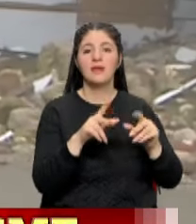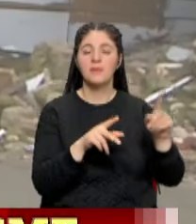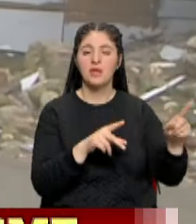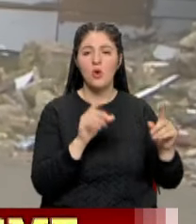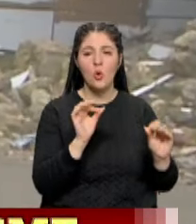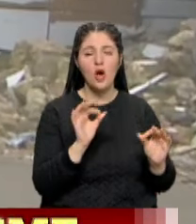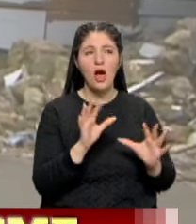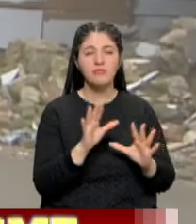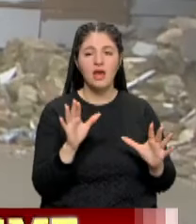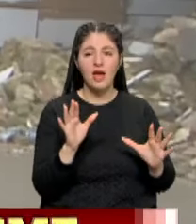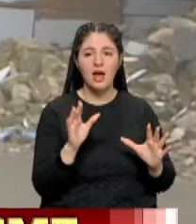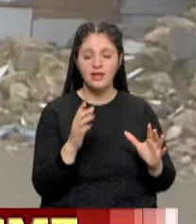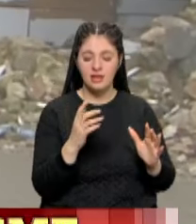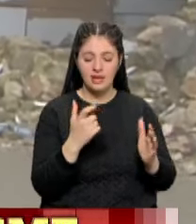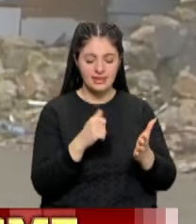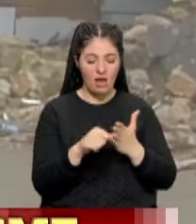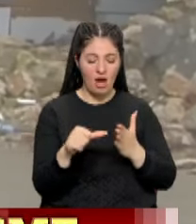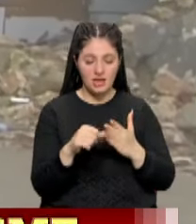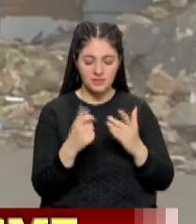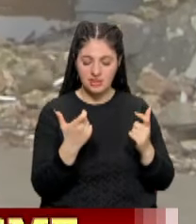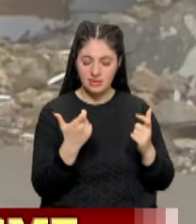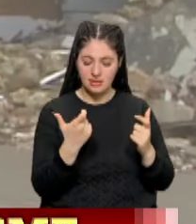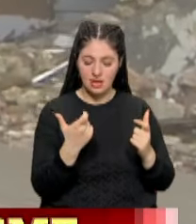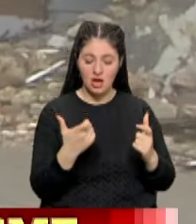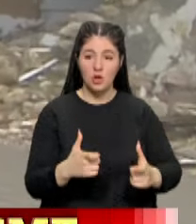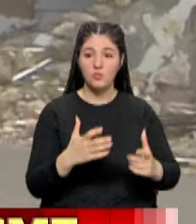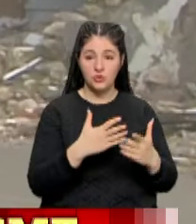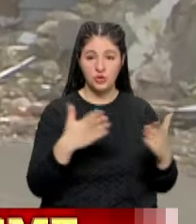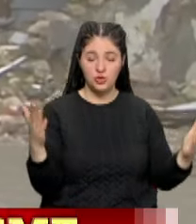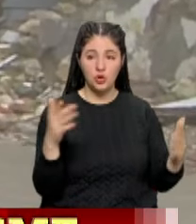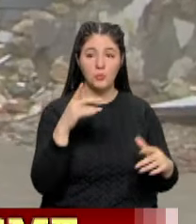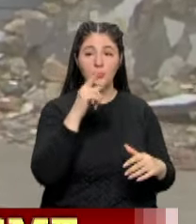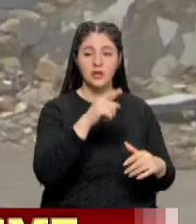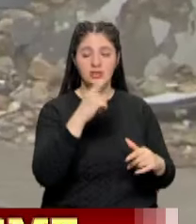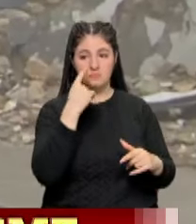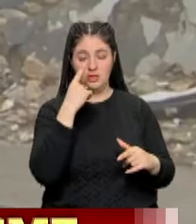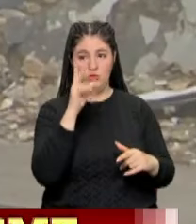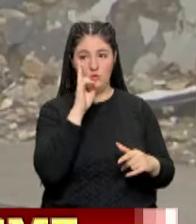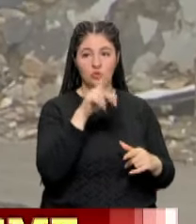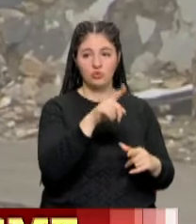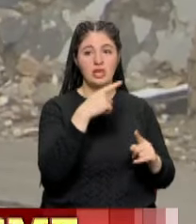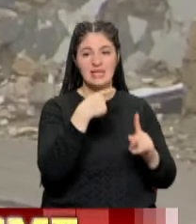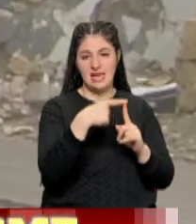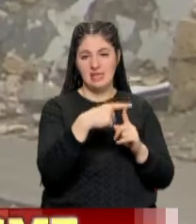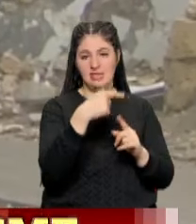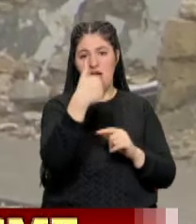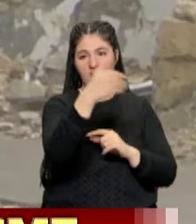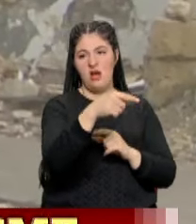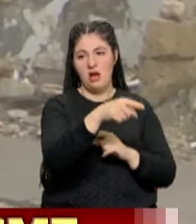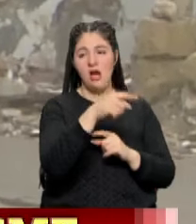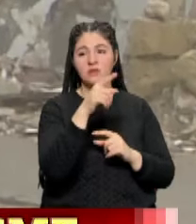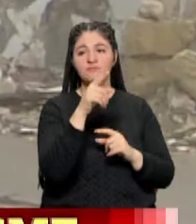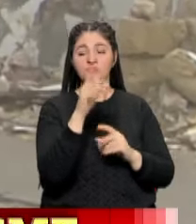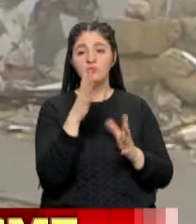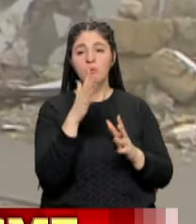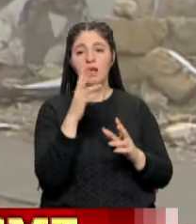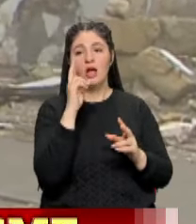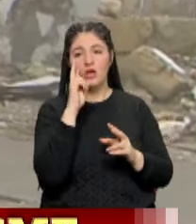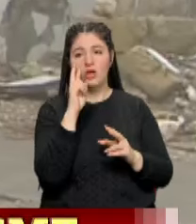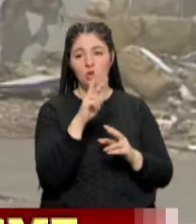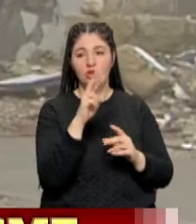O kadar tarihi bir cadde ve büyük bir cadde. Burası bakın gördüğümüz yer kilise. Yani muhtemelen